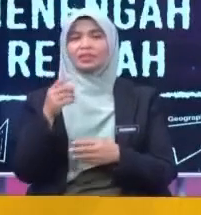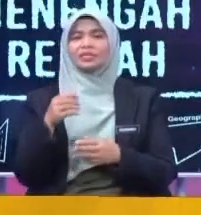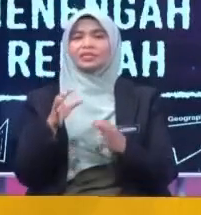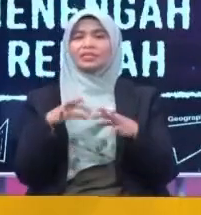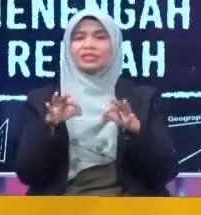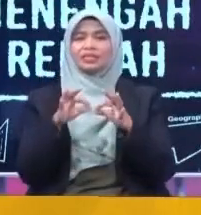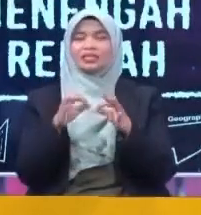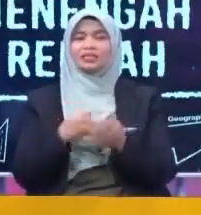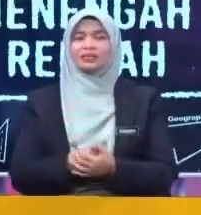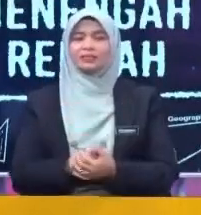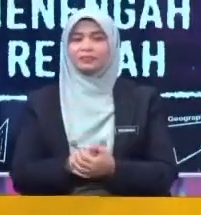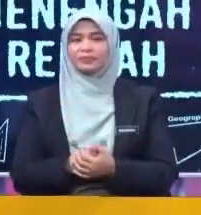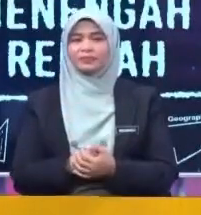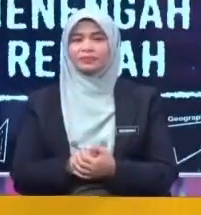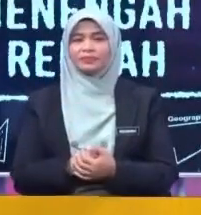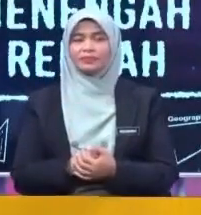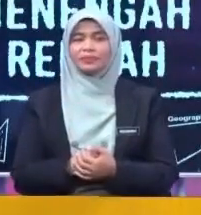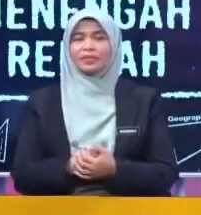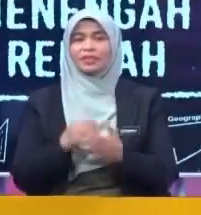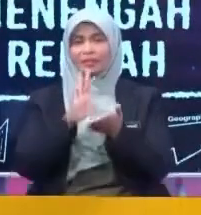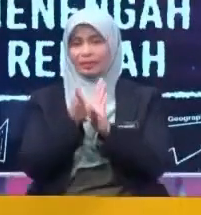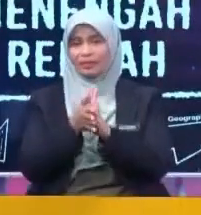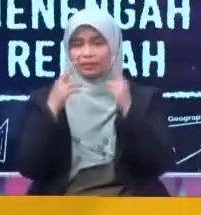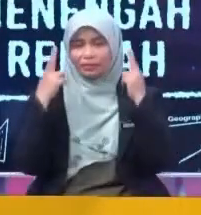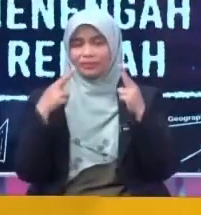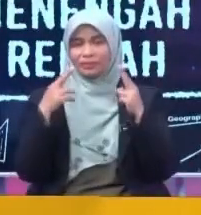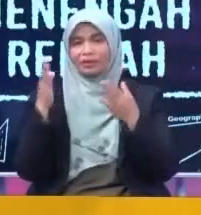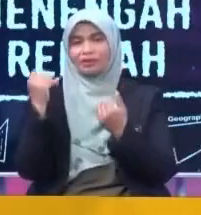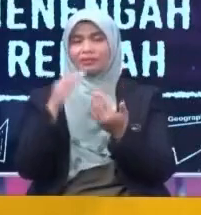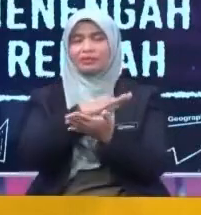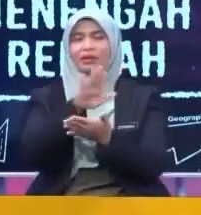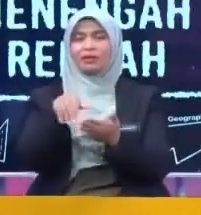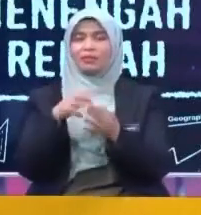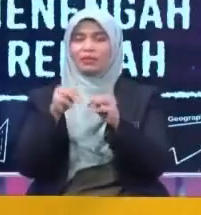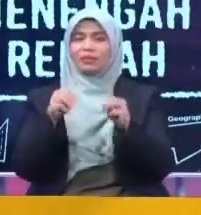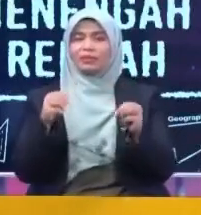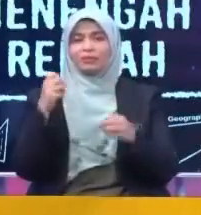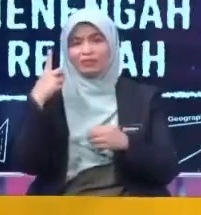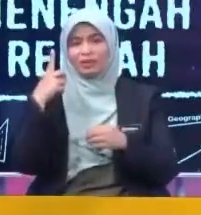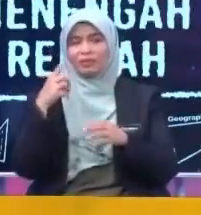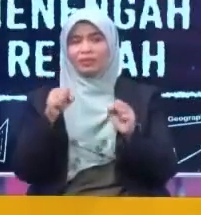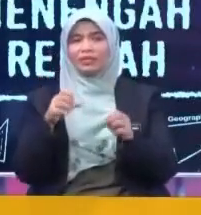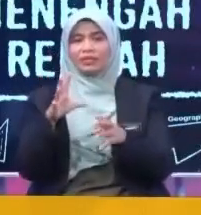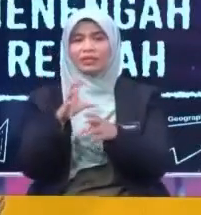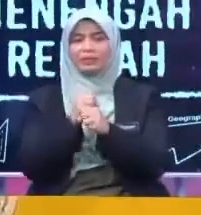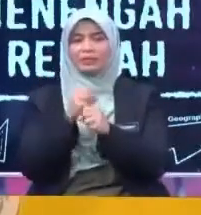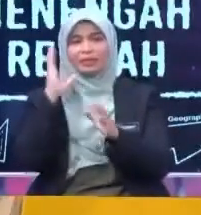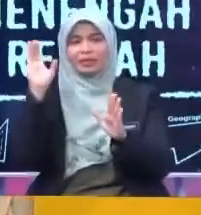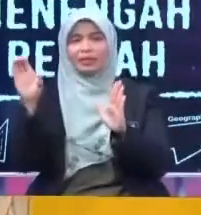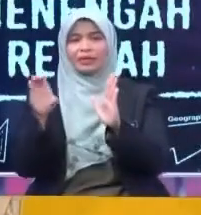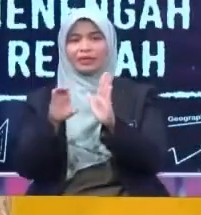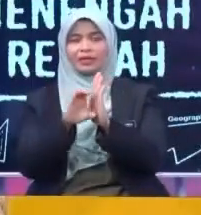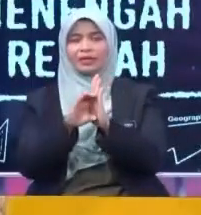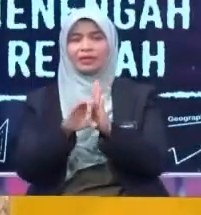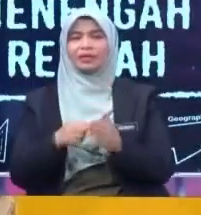sekadar nak bagi simulasi sajalah. Okay, jadi Ustazah harap semua murid-murid faham dan juga boleh dapat gambaran lah. Dan kita mengharapkan